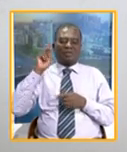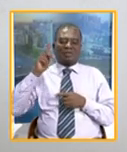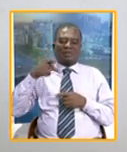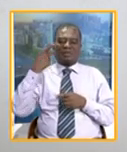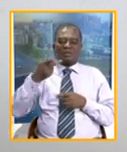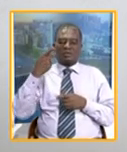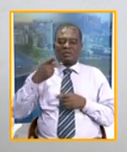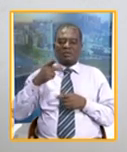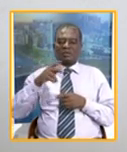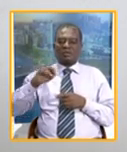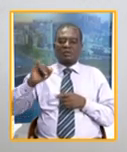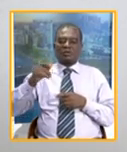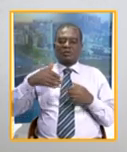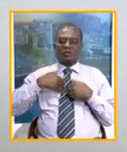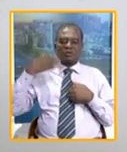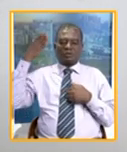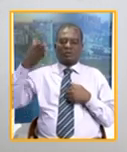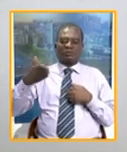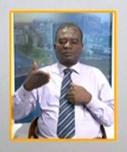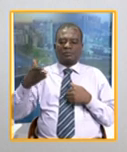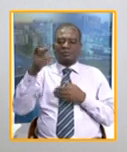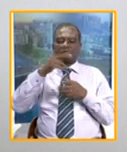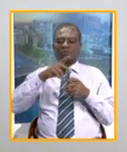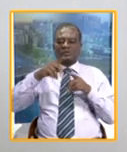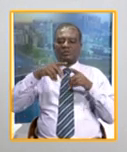donc les partis frères,